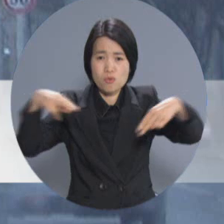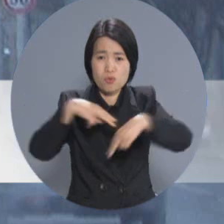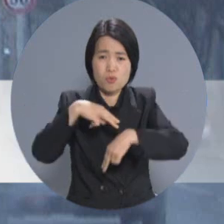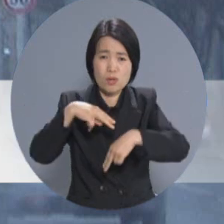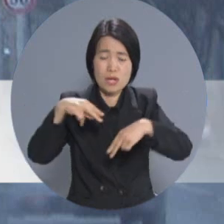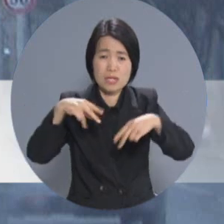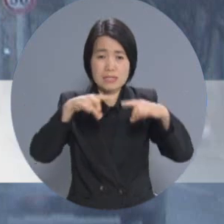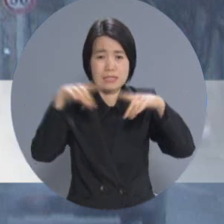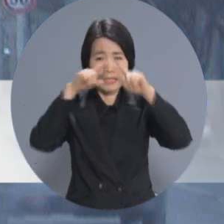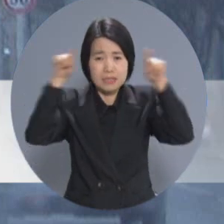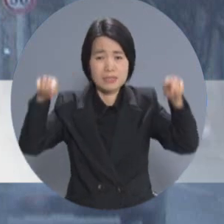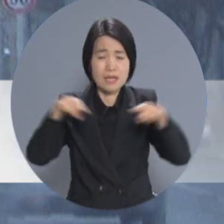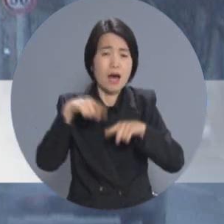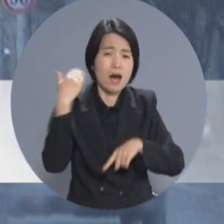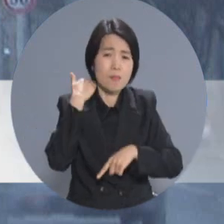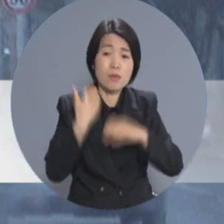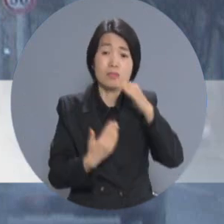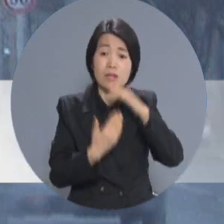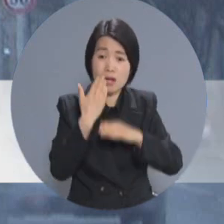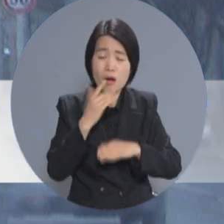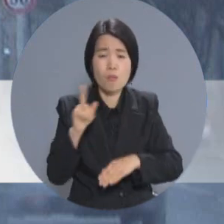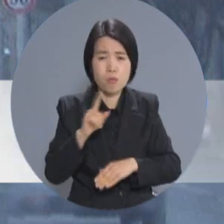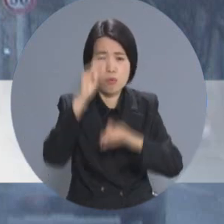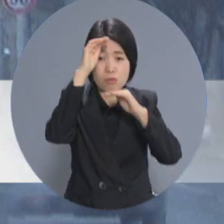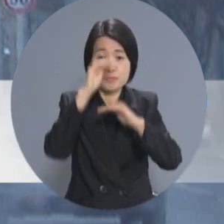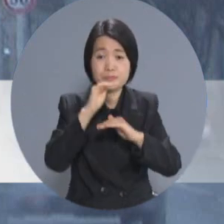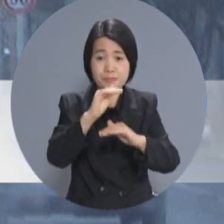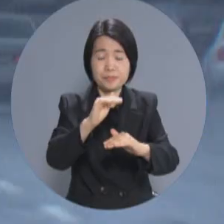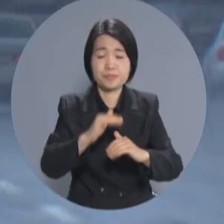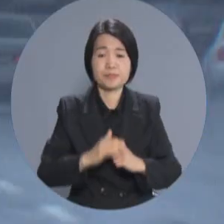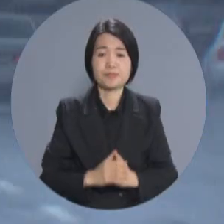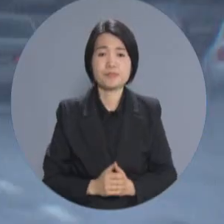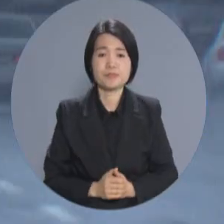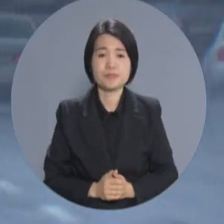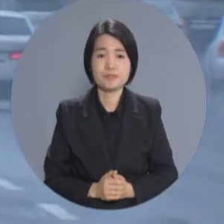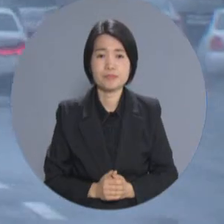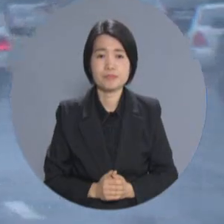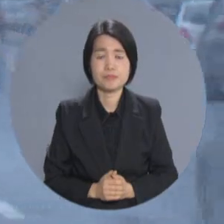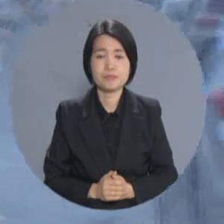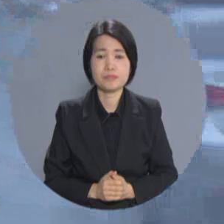않는 황당한 일이 벌어졌습니다. 강서영 기자입니다.